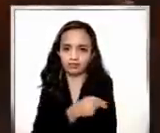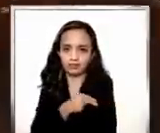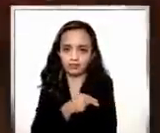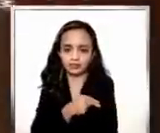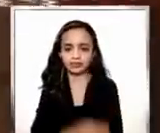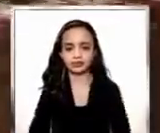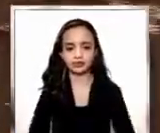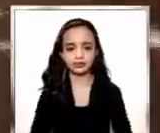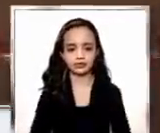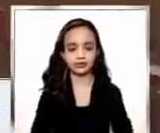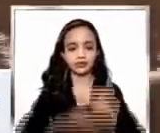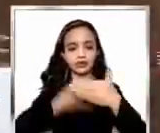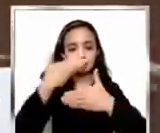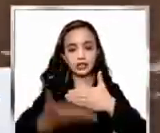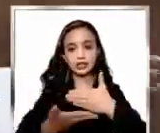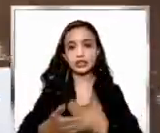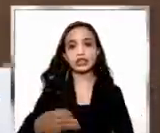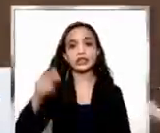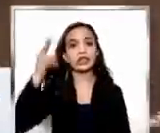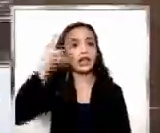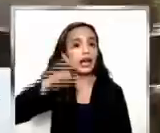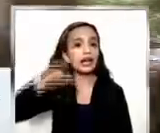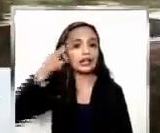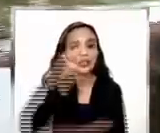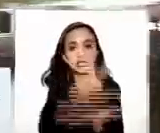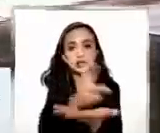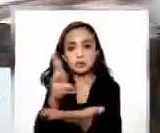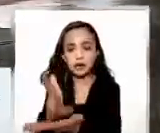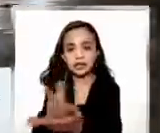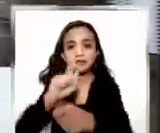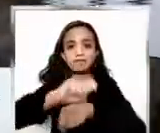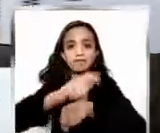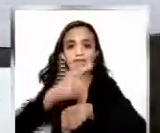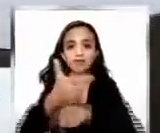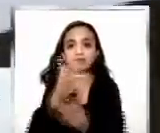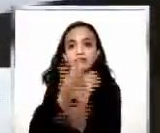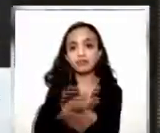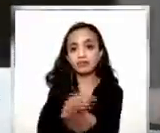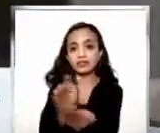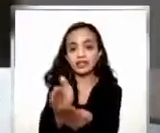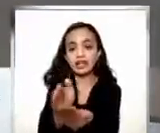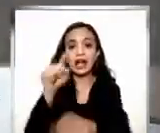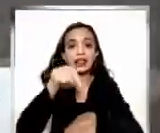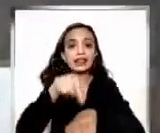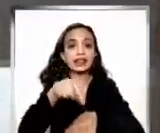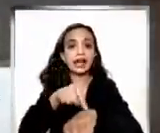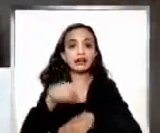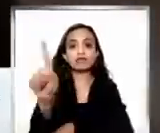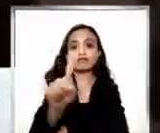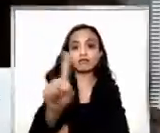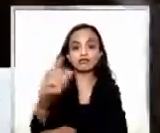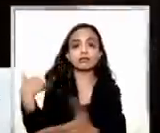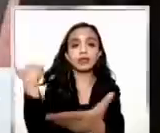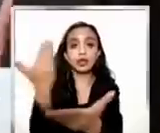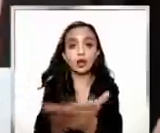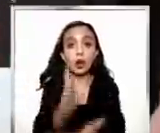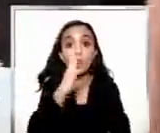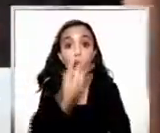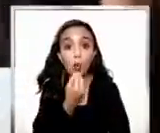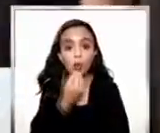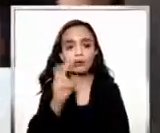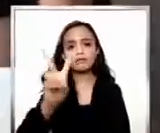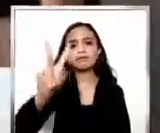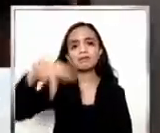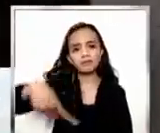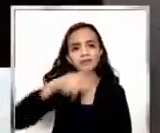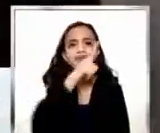at Heritage Park ang burol ng dating Pangulo. Pasado alauna dumating dito si Vice President Lenny Robredo.